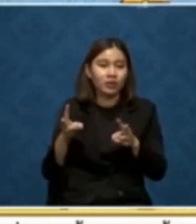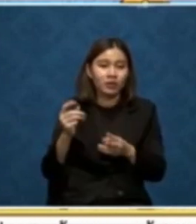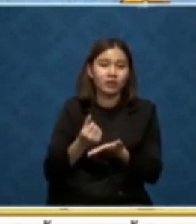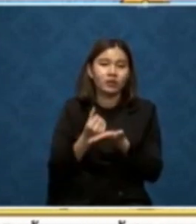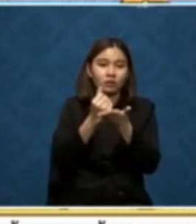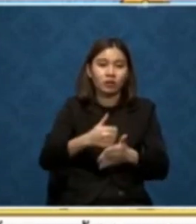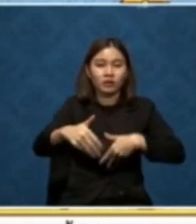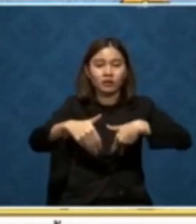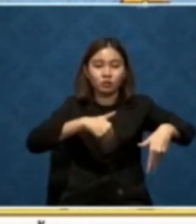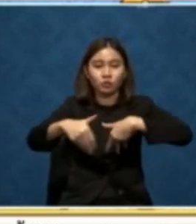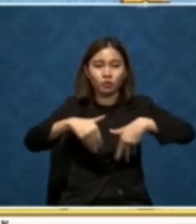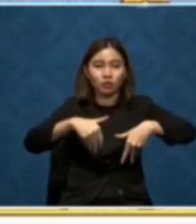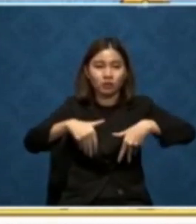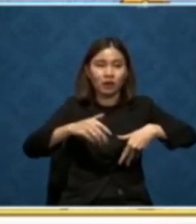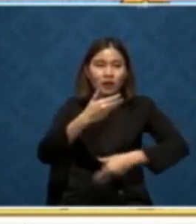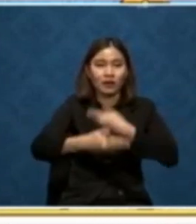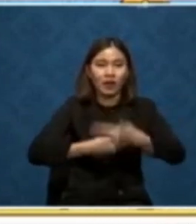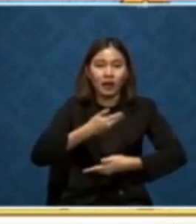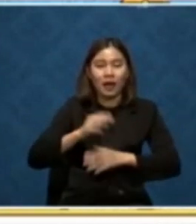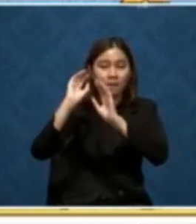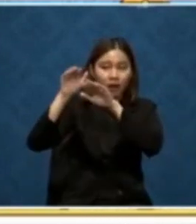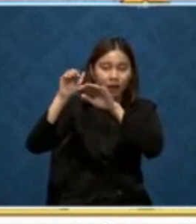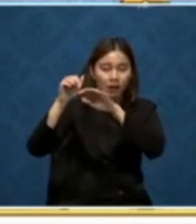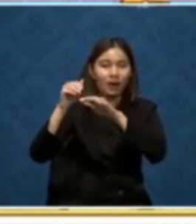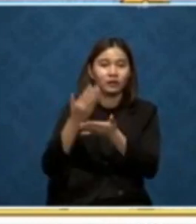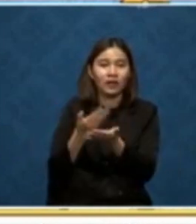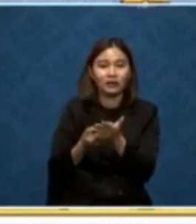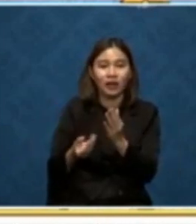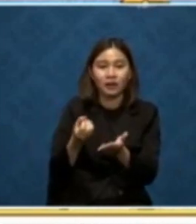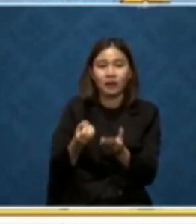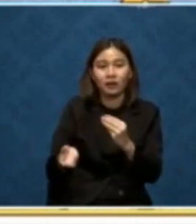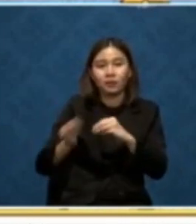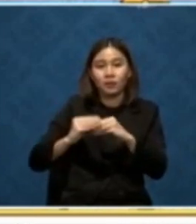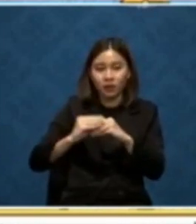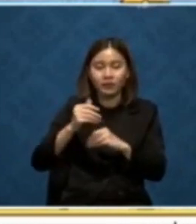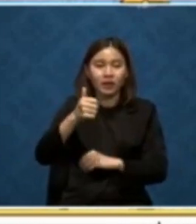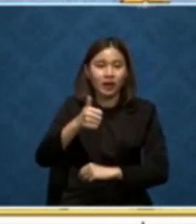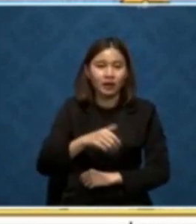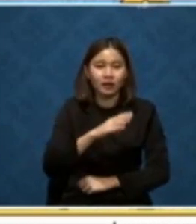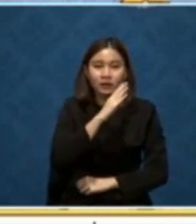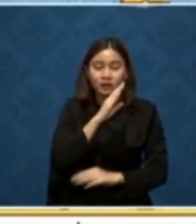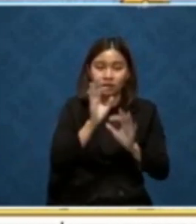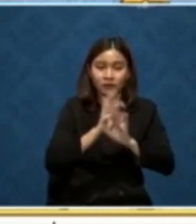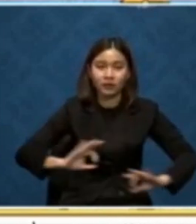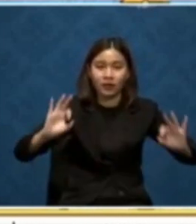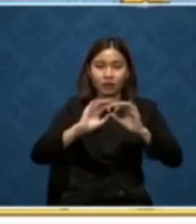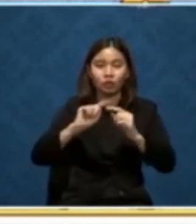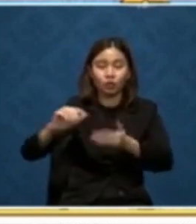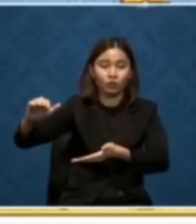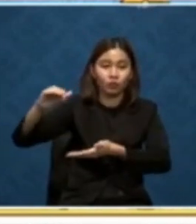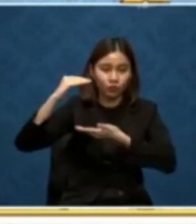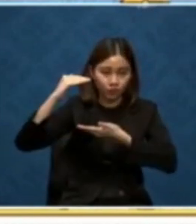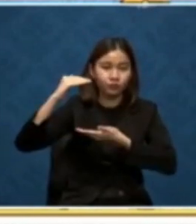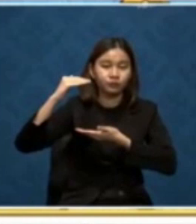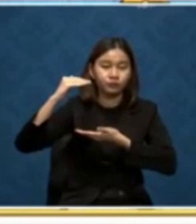างช่วยให้ประชาชนได้ขายมะพร้าวในราคาสูงเท่าเดิมหรือได้มากกว่าเดิมหากมีความจำเป็นในการนำเข้